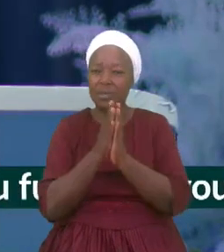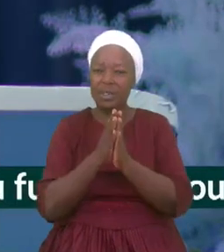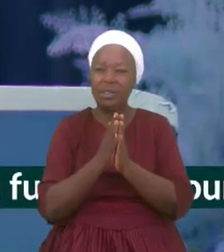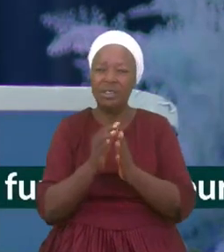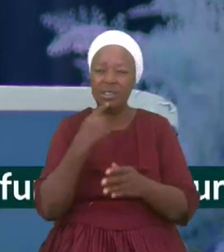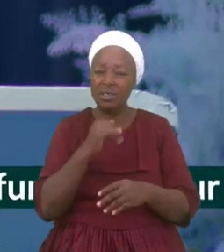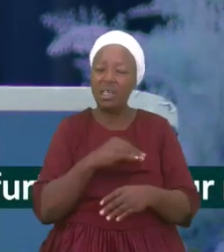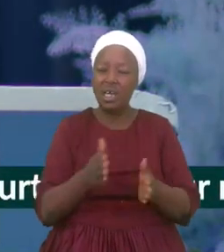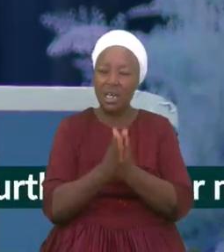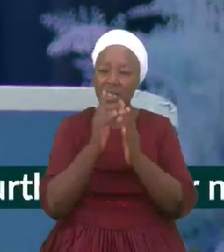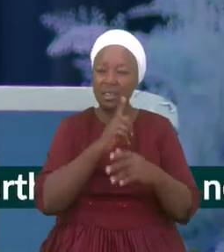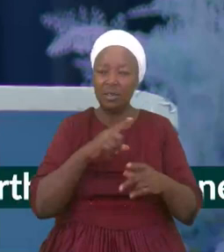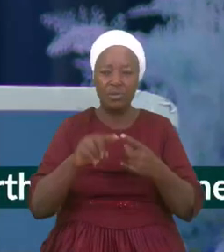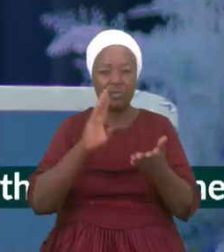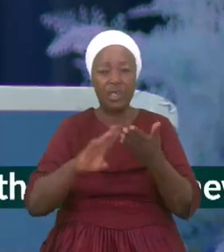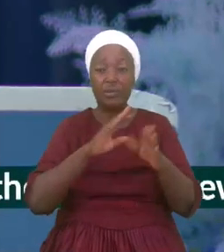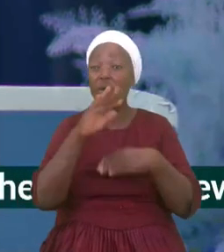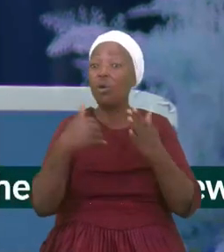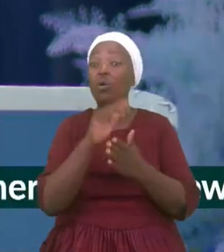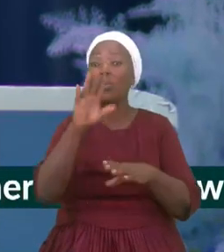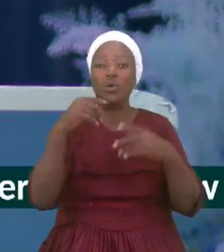commencer à prier le Seigneur